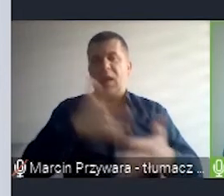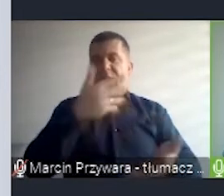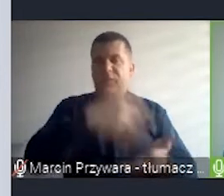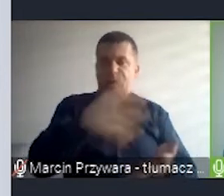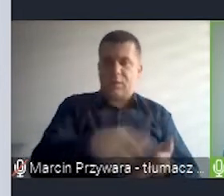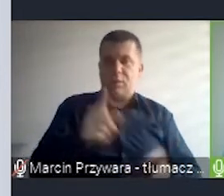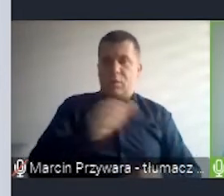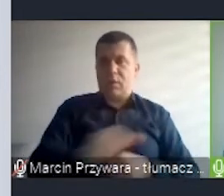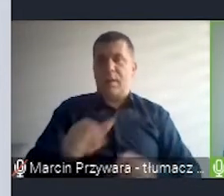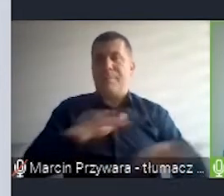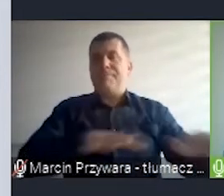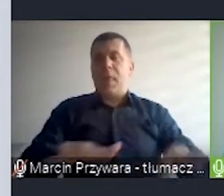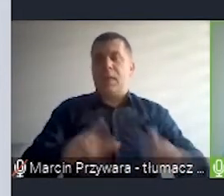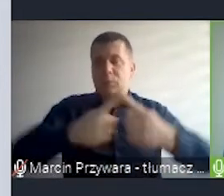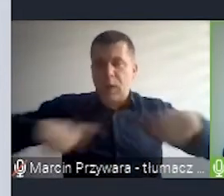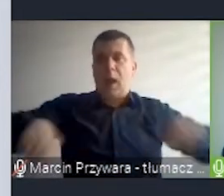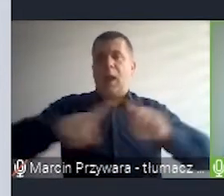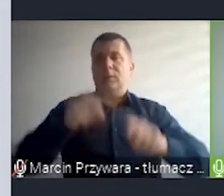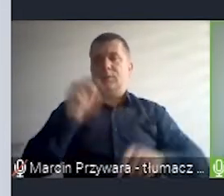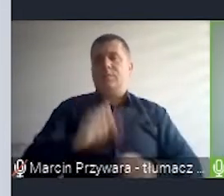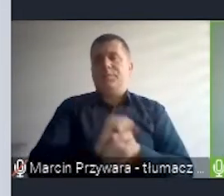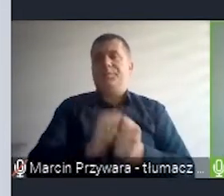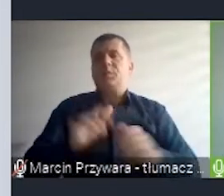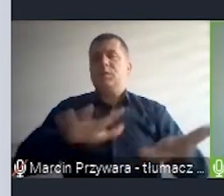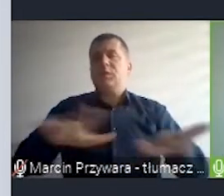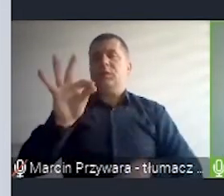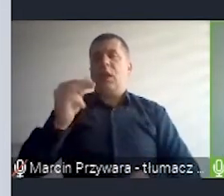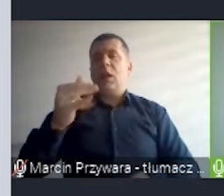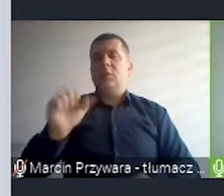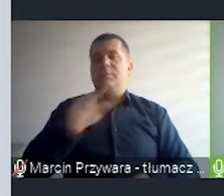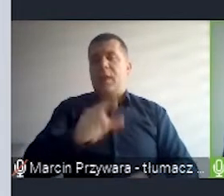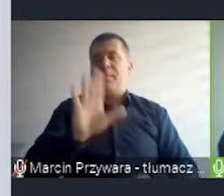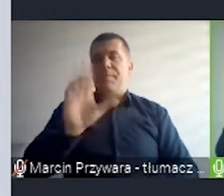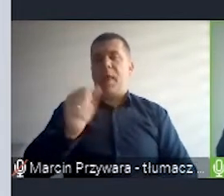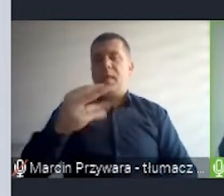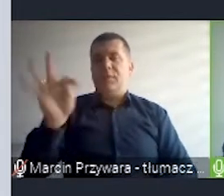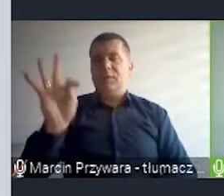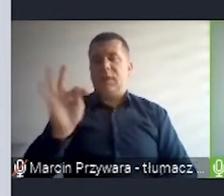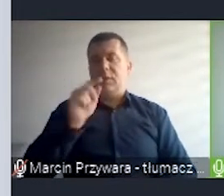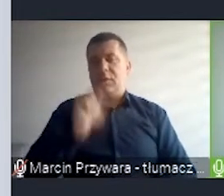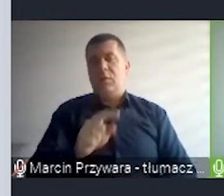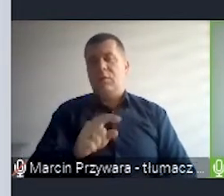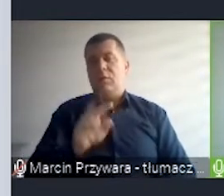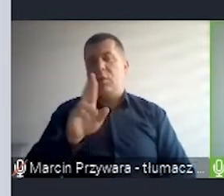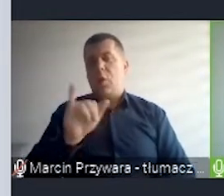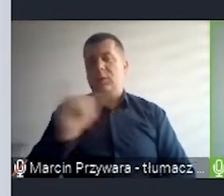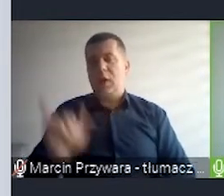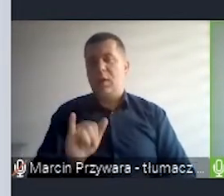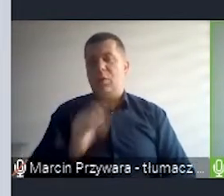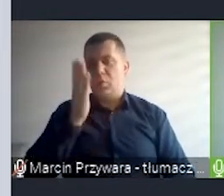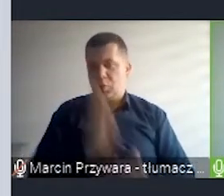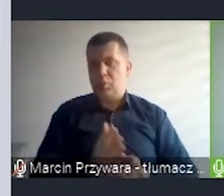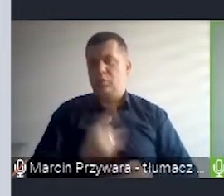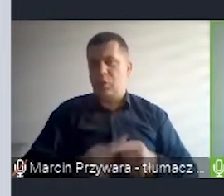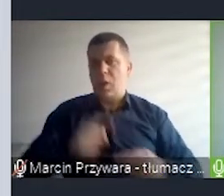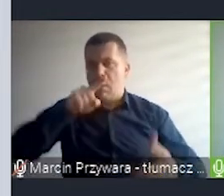wydatków i to są kontrole w miejscu realizacji lub siedzibie beneficjenta. Ten rodzaj już jest